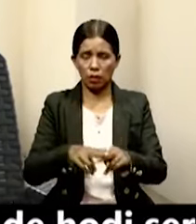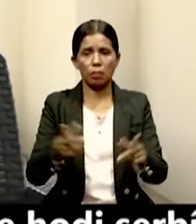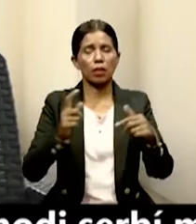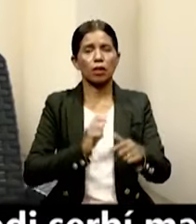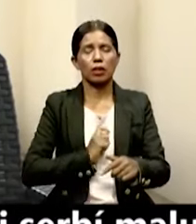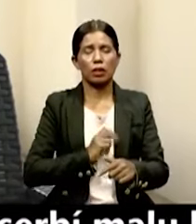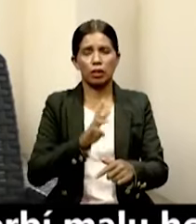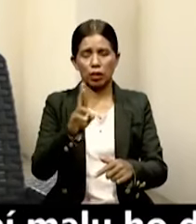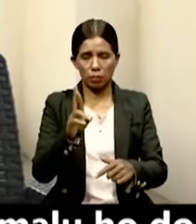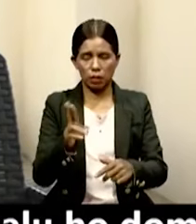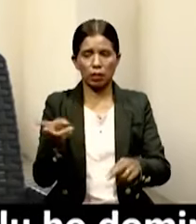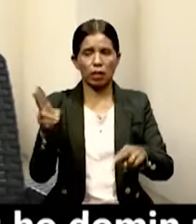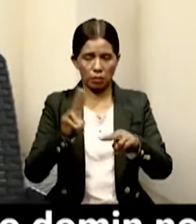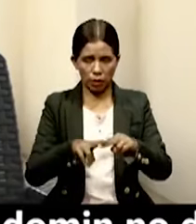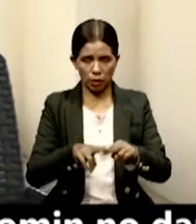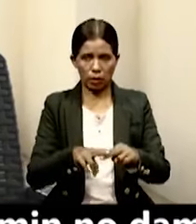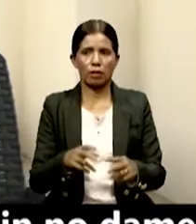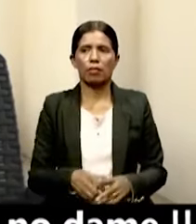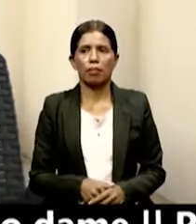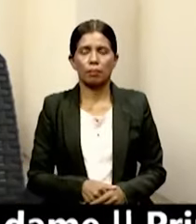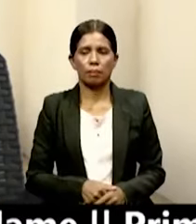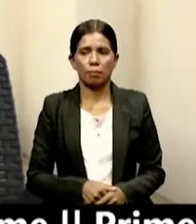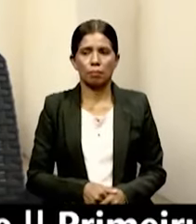mus presu se amenta significa kata ke